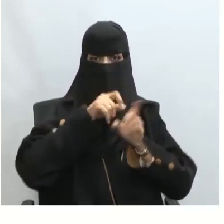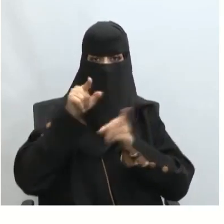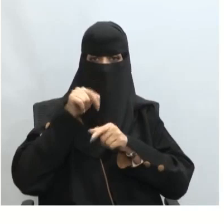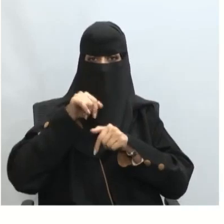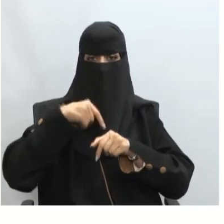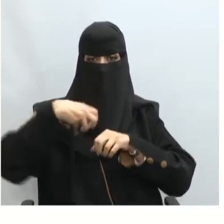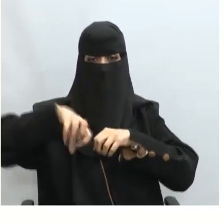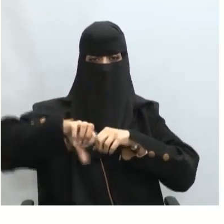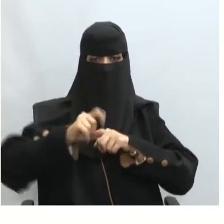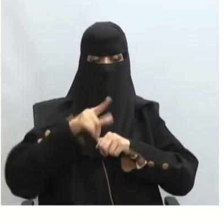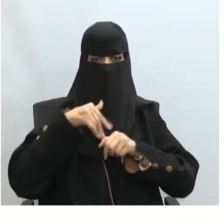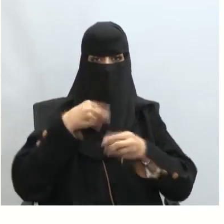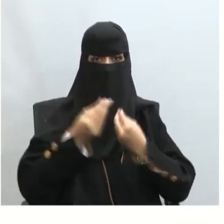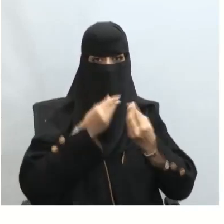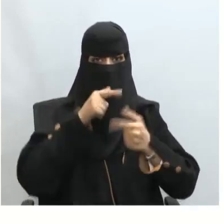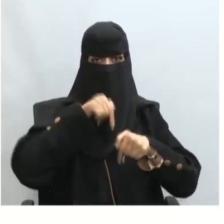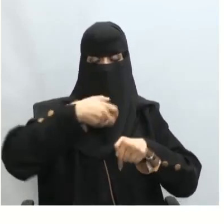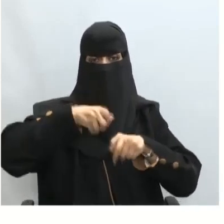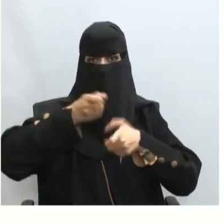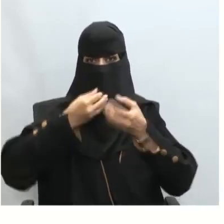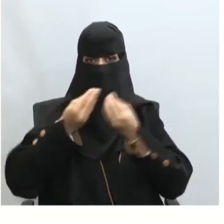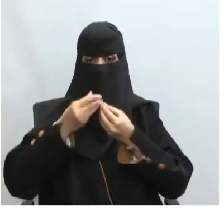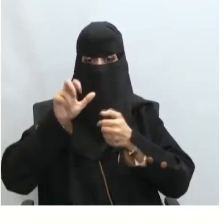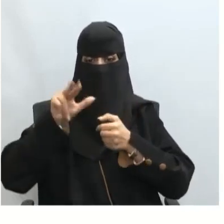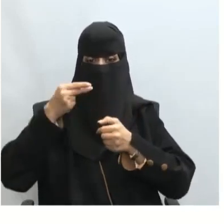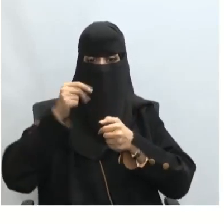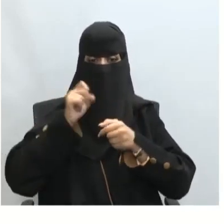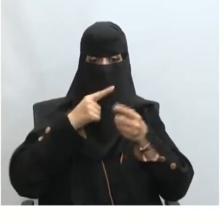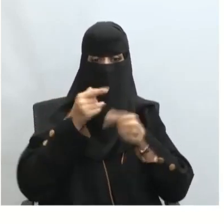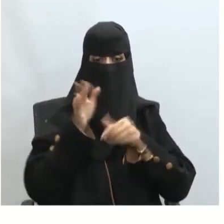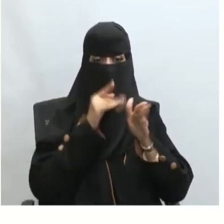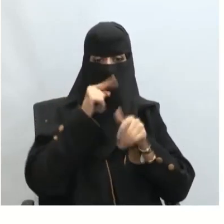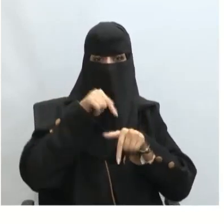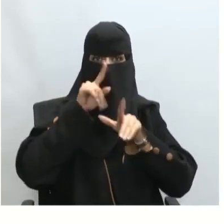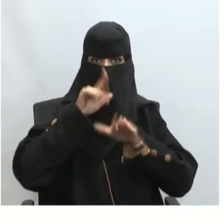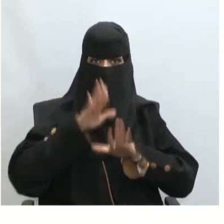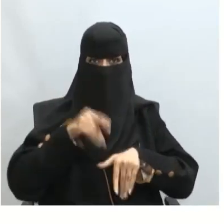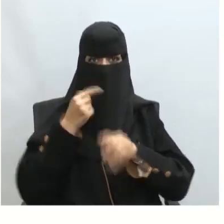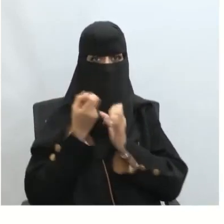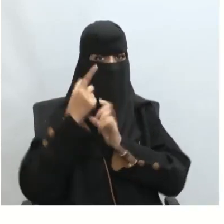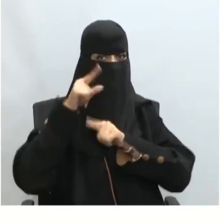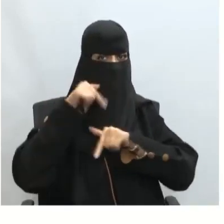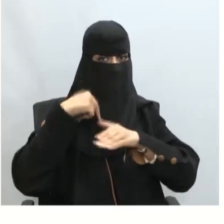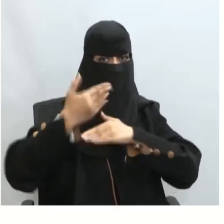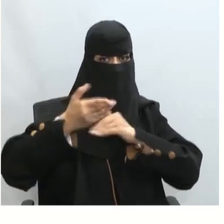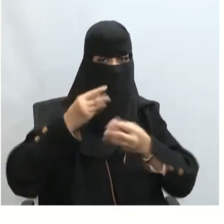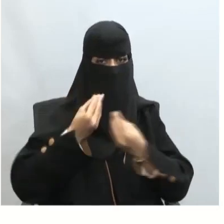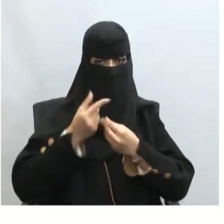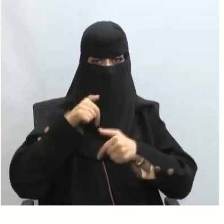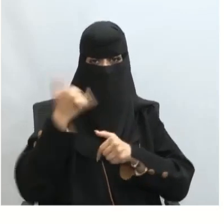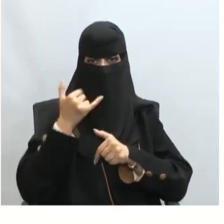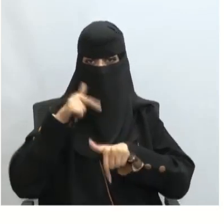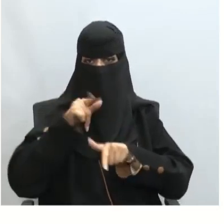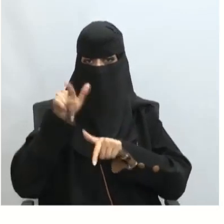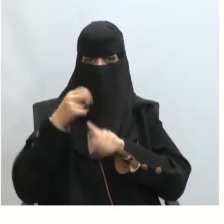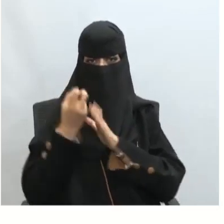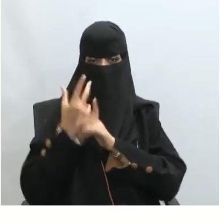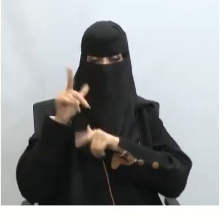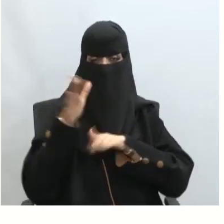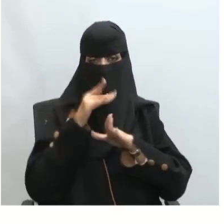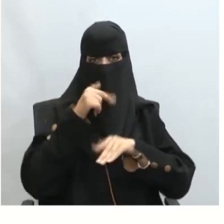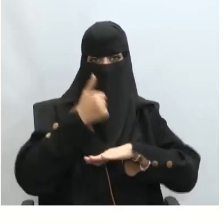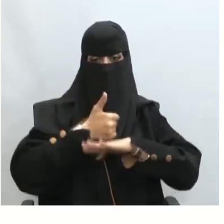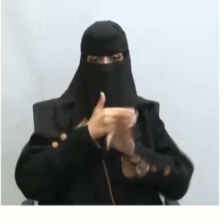تصنيف التفاعلات العضويه تفاعلات المركبات العضويه يجعل توقع نواتج التفاعلات اسهل وهذه هي الفكره